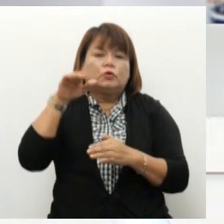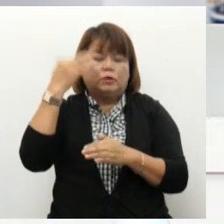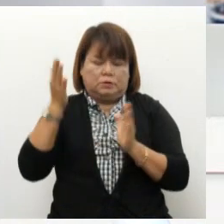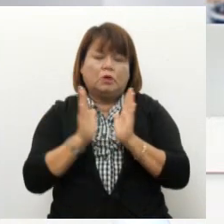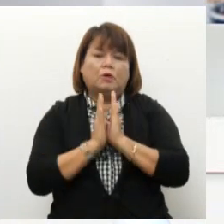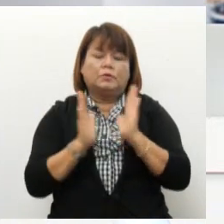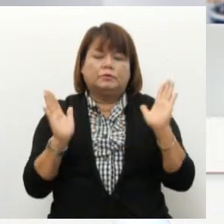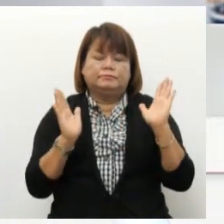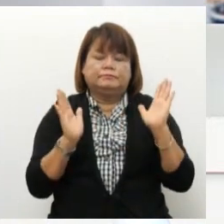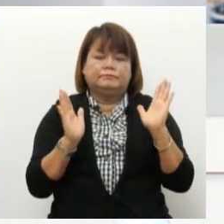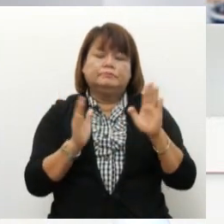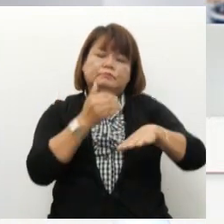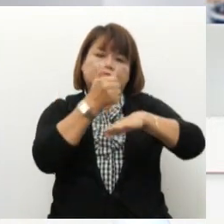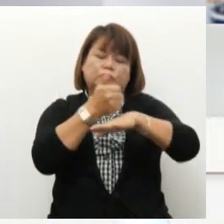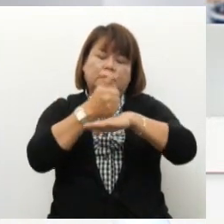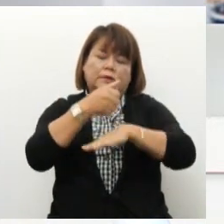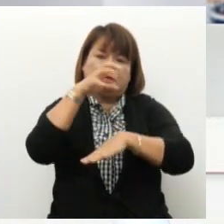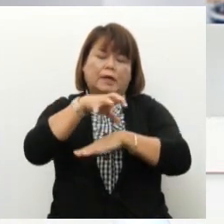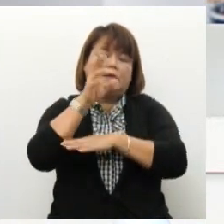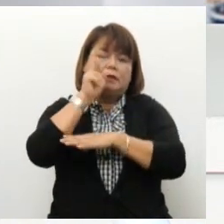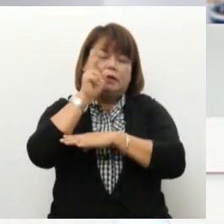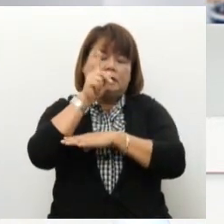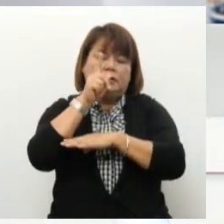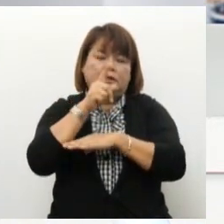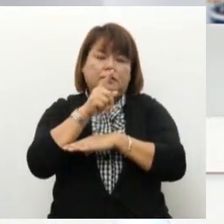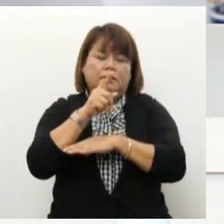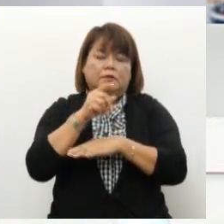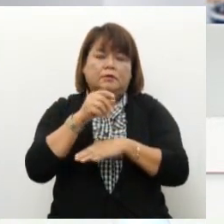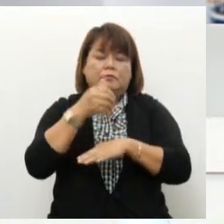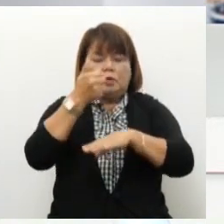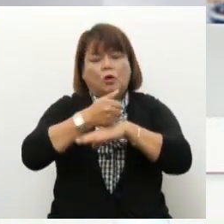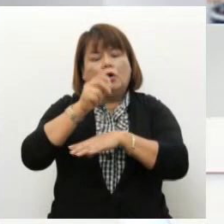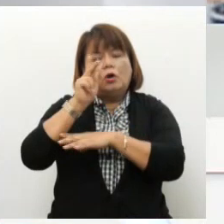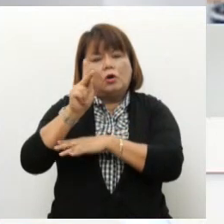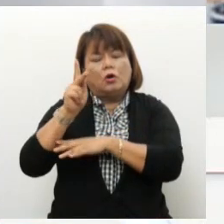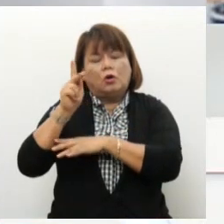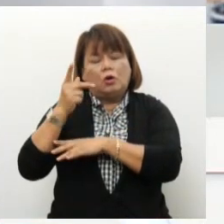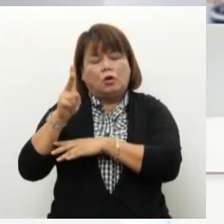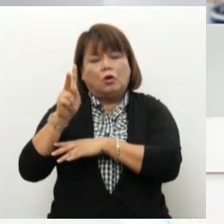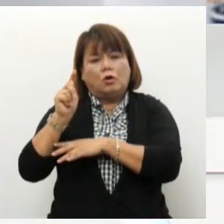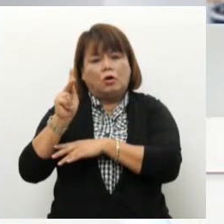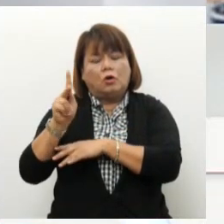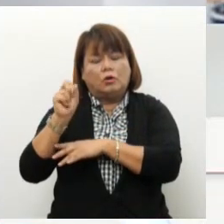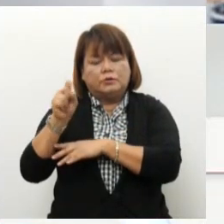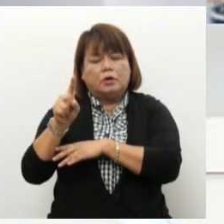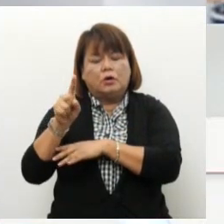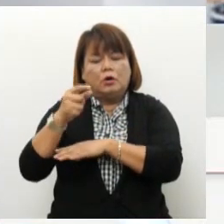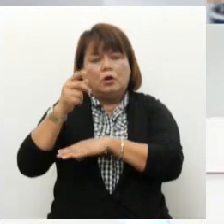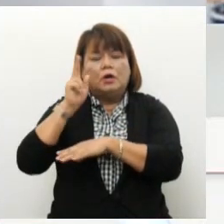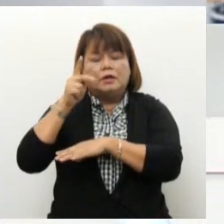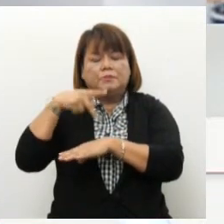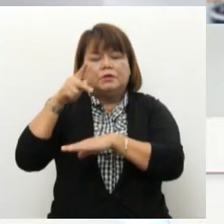ณนะครับท่านผู้อำนวยการสำนักงานเขตท่านอกคสเขตพื้นที่ผู้บริหารและคณะกรรมการของเขตพื้น